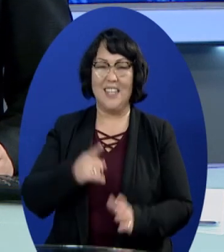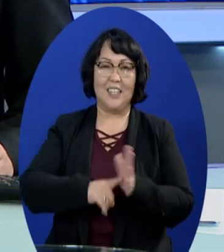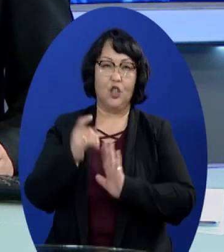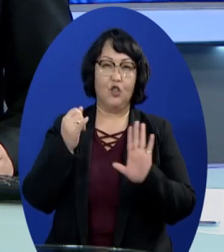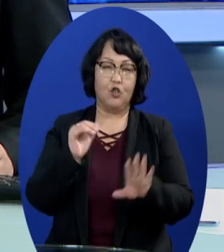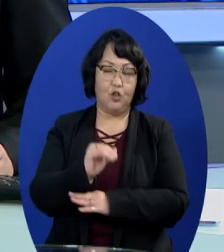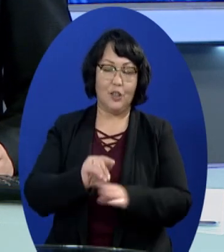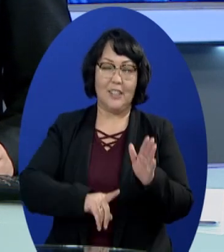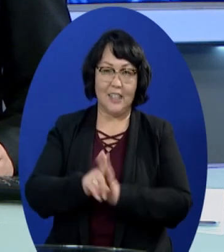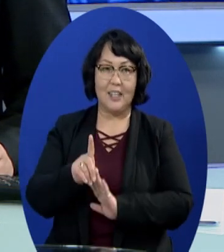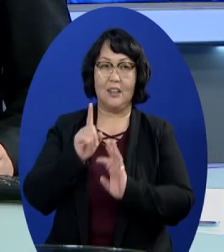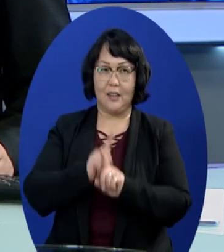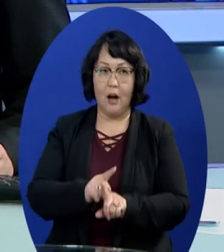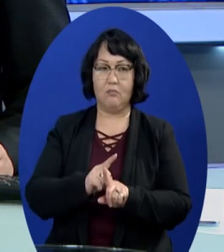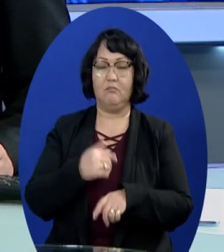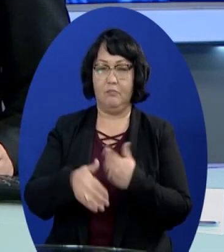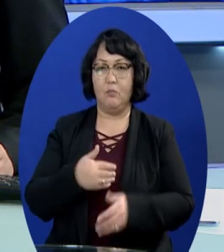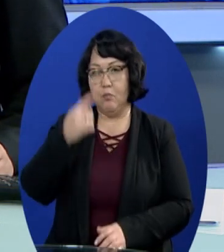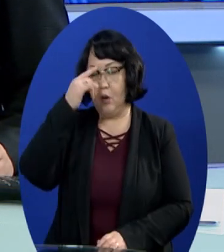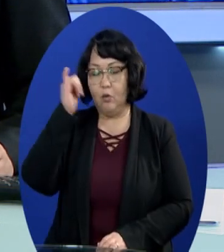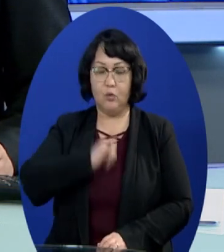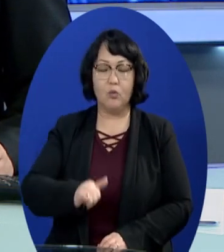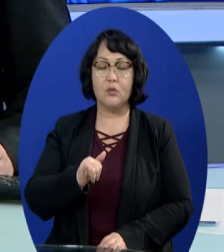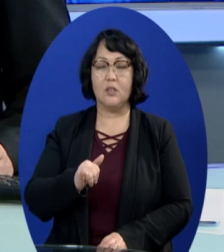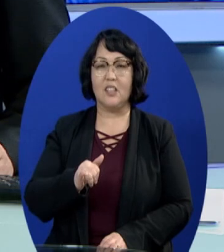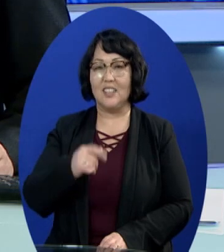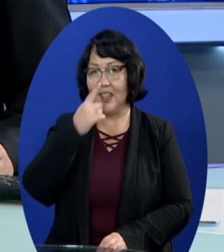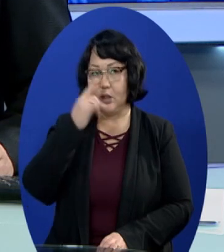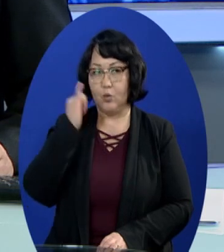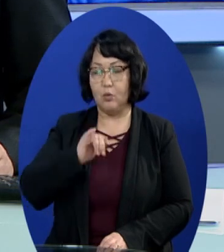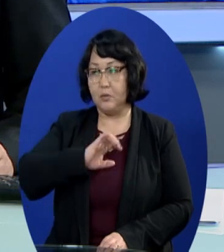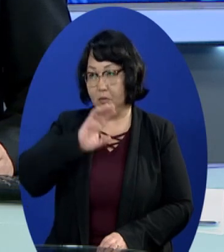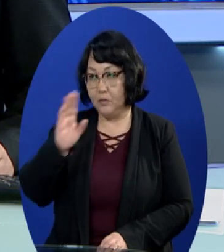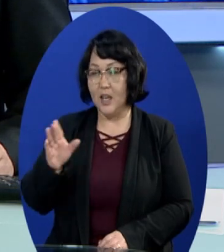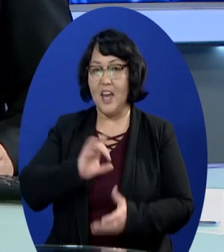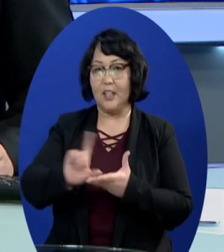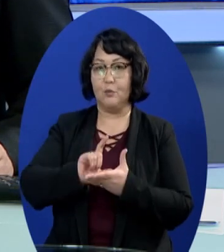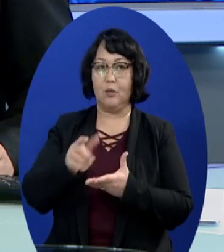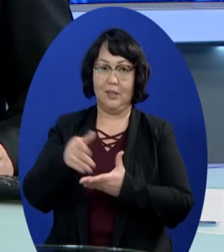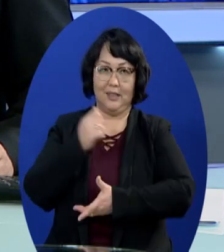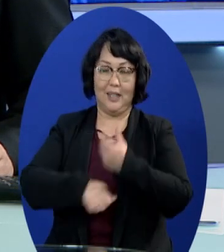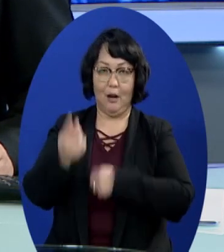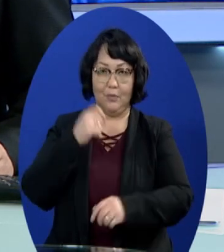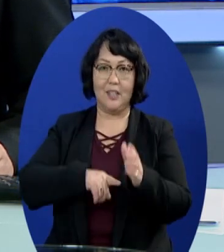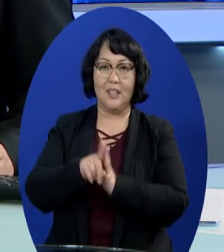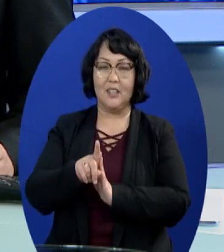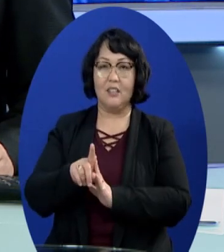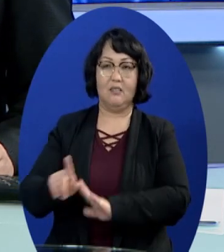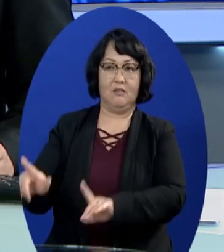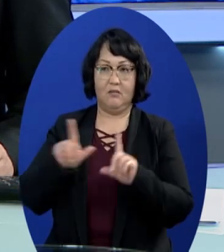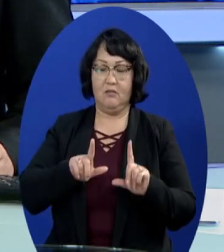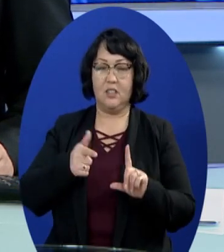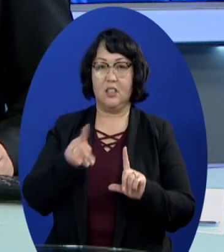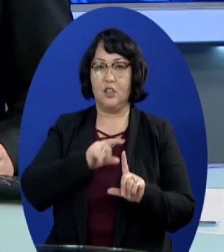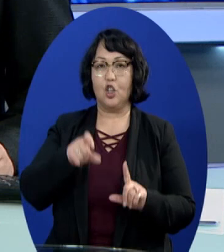өдрөөс хилэлцээр хэрэгжиж эхэллээ. Энэ хүрээнд Монгол улсаас бүгд найрамдах хятад ард улс руу экспорт хийх хамгийн эхний гарал үүслийн гэрчилгээг